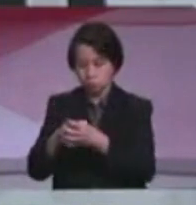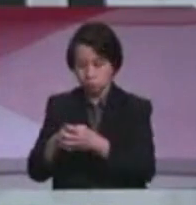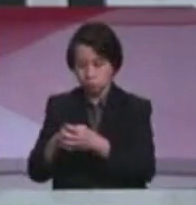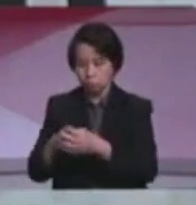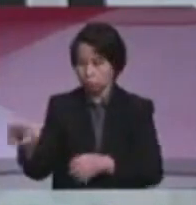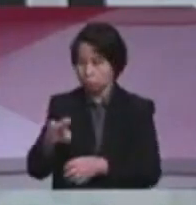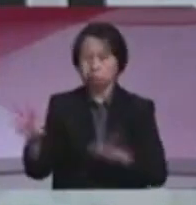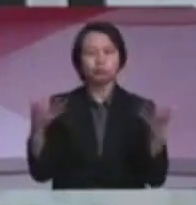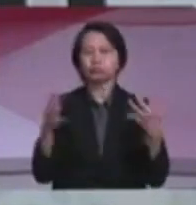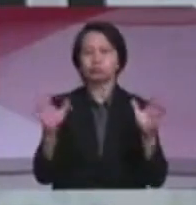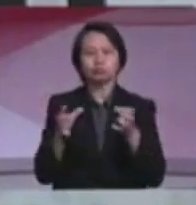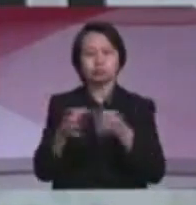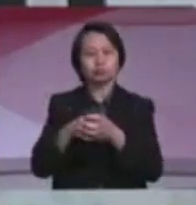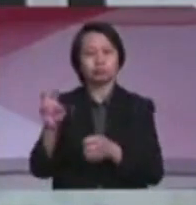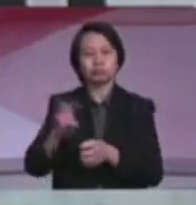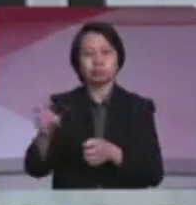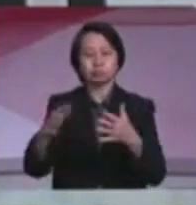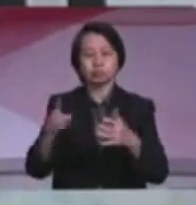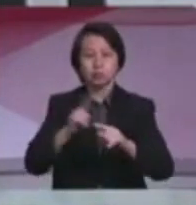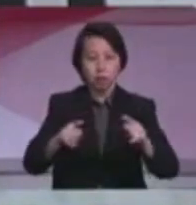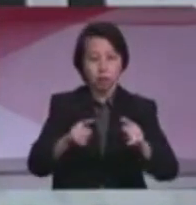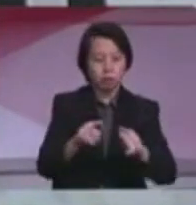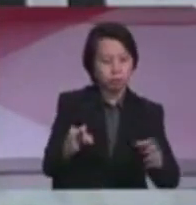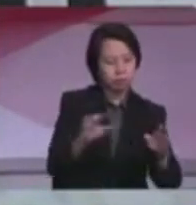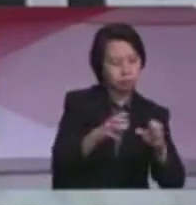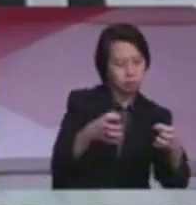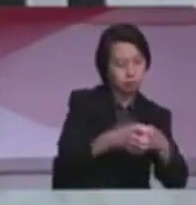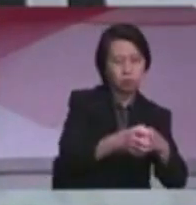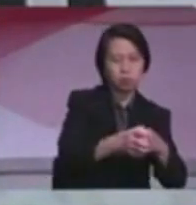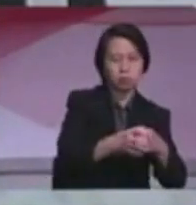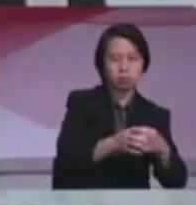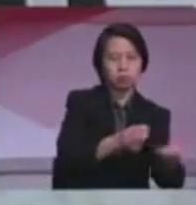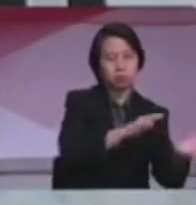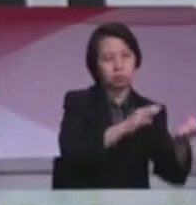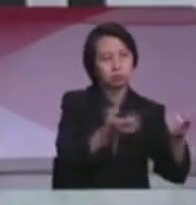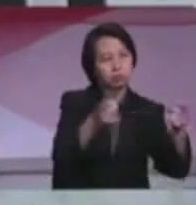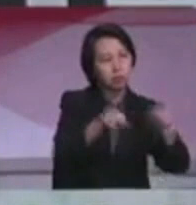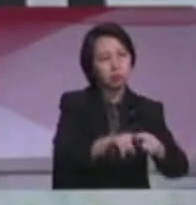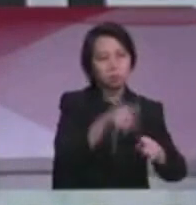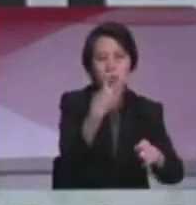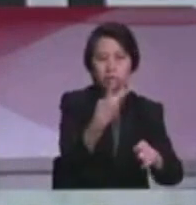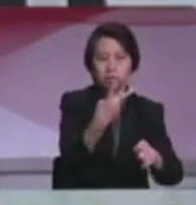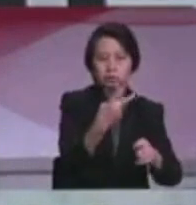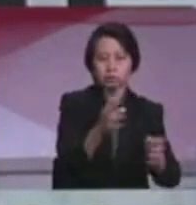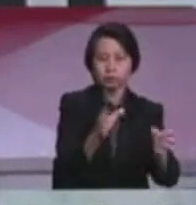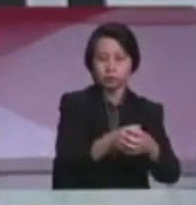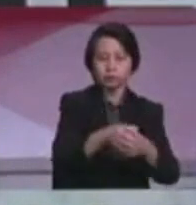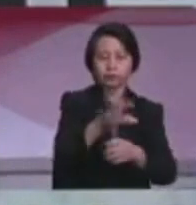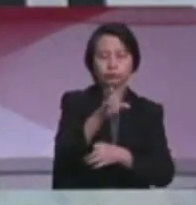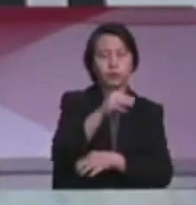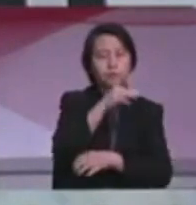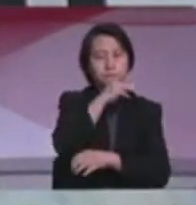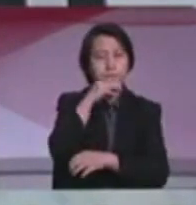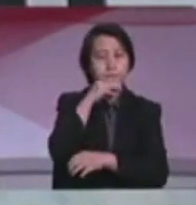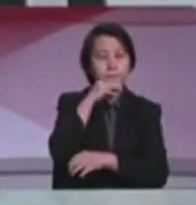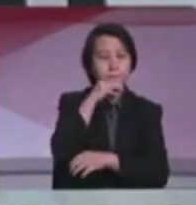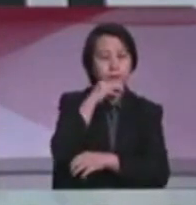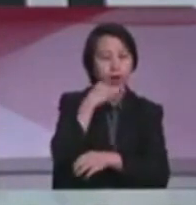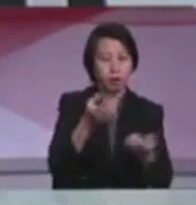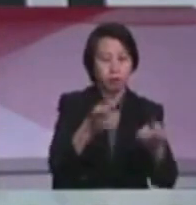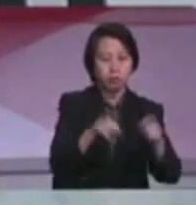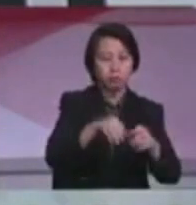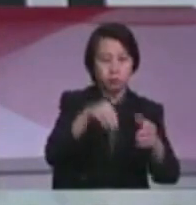oleh pengangkutan. Tetapi gelombang kedua saya masih ingat lagi contohnya kluster Melbourne ada jangkitan